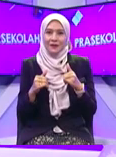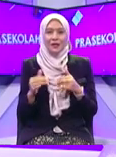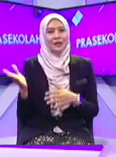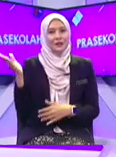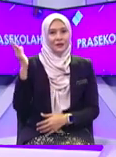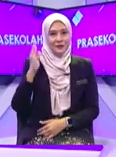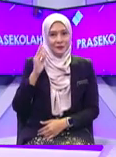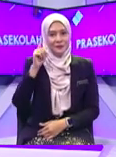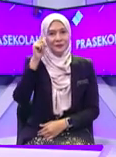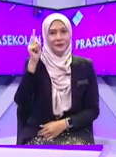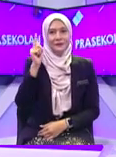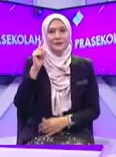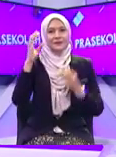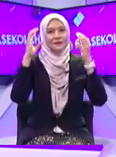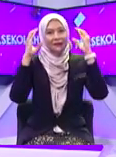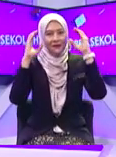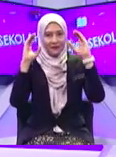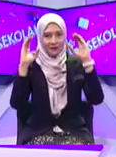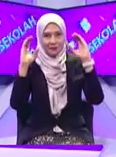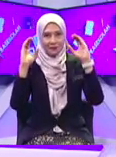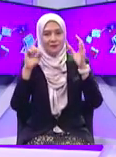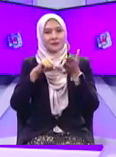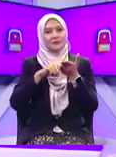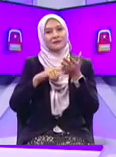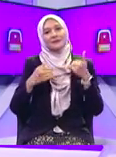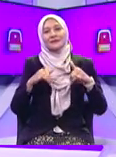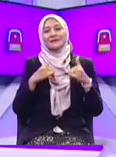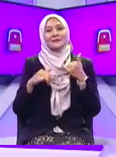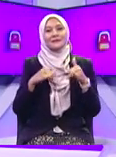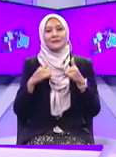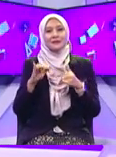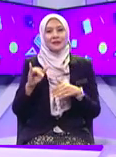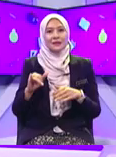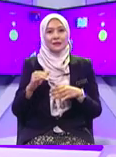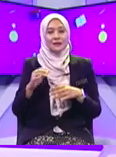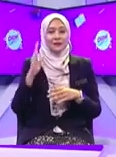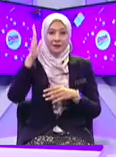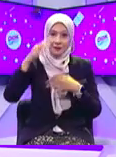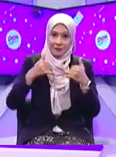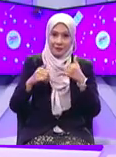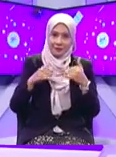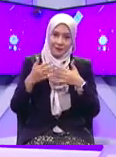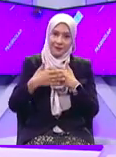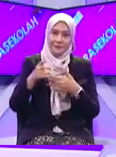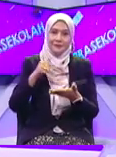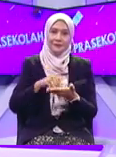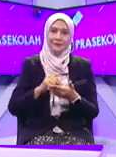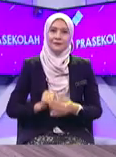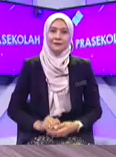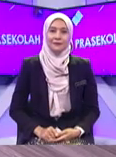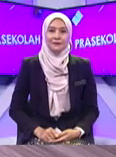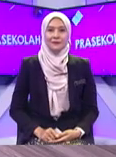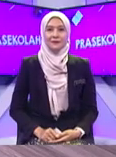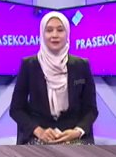Jom kita tanya kepada cekgu Yasmin kita Apakah permainan yang akan kita bermain selepas ini Oke cek KU Yasmin